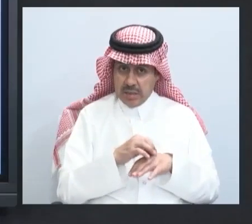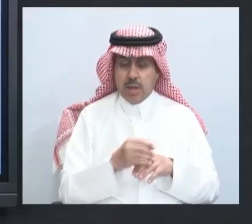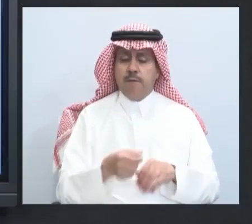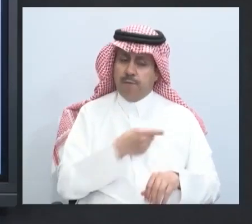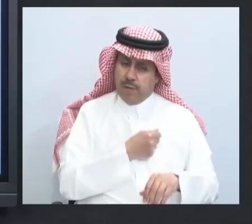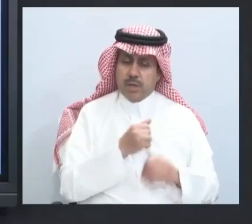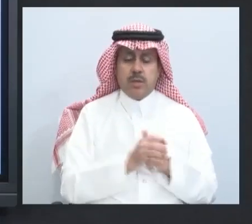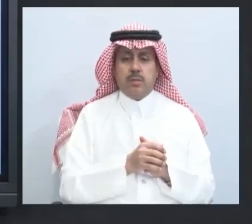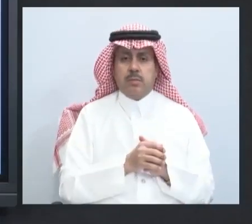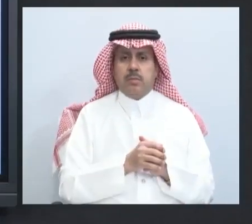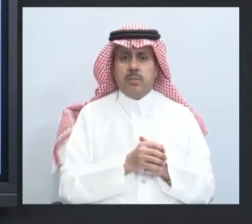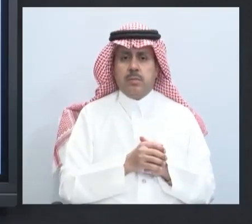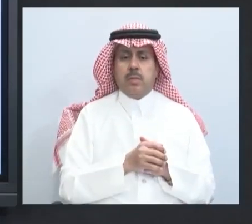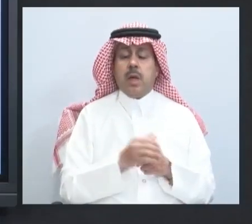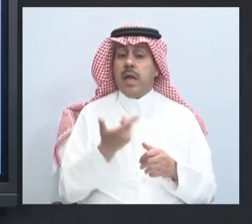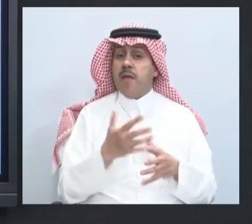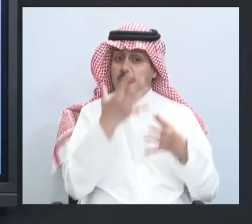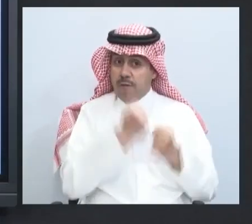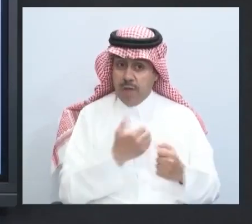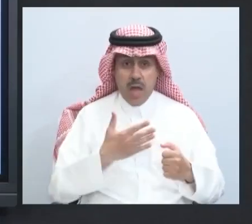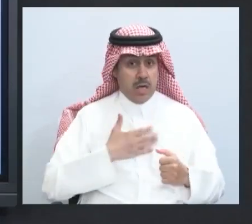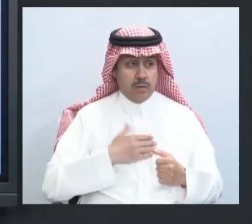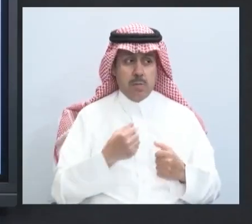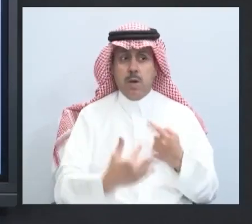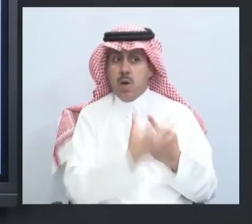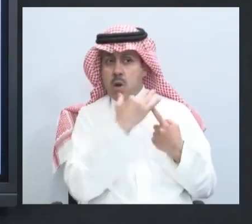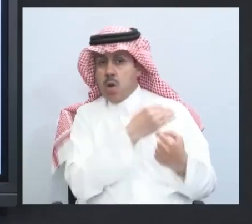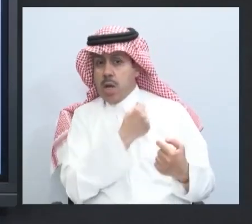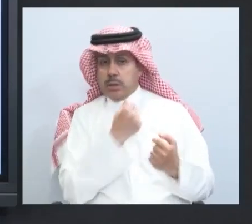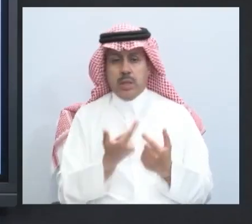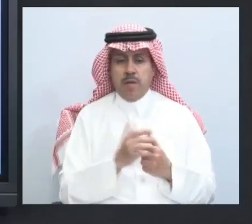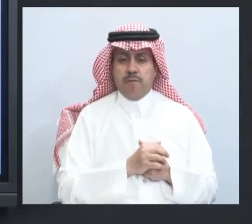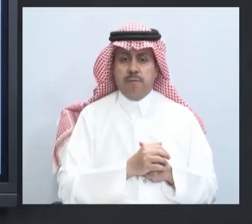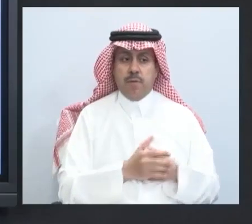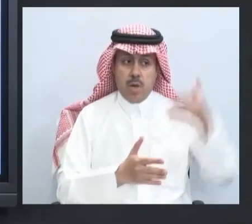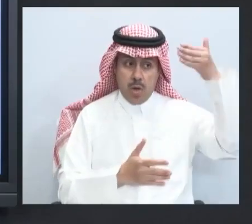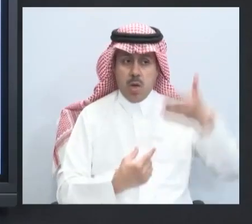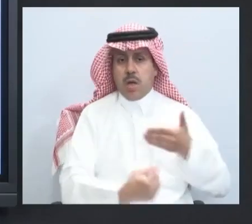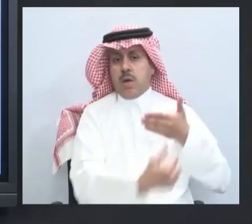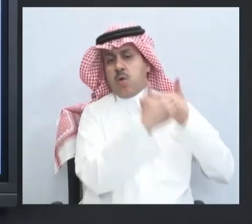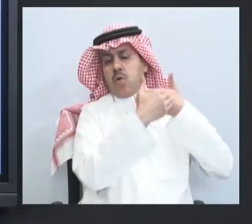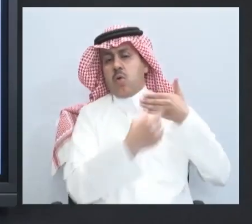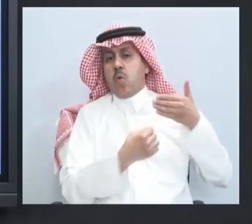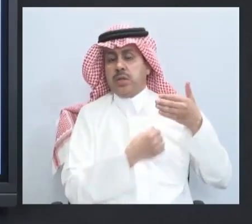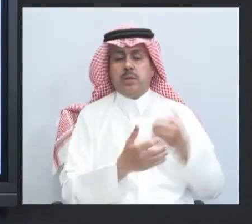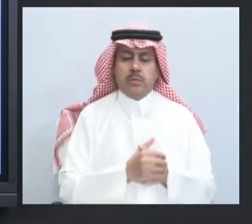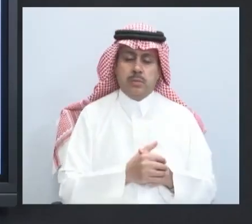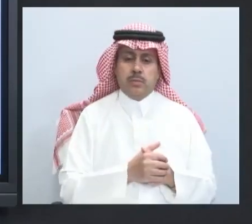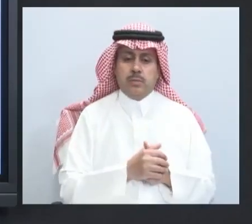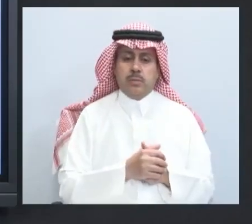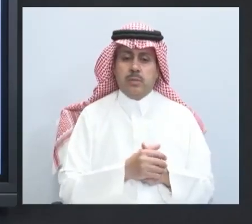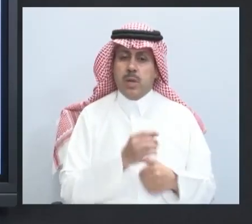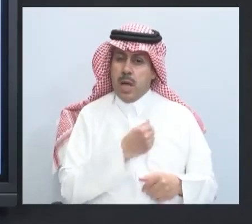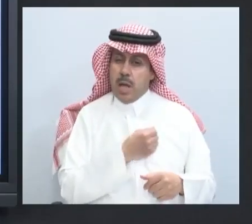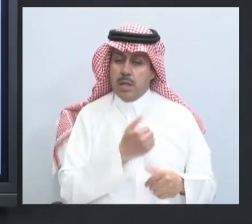يحسدون بعض الناس يحمل في قلبه لا شك بغض وحسد والا لما انتشرت بعض تلكم